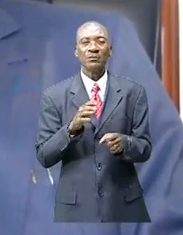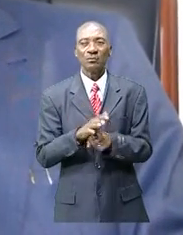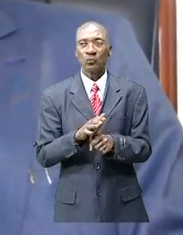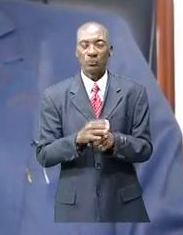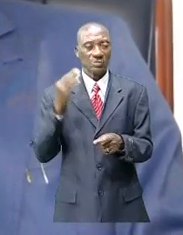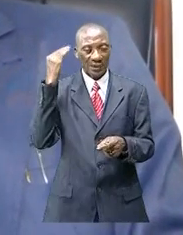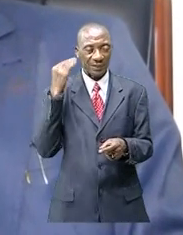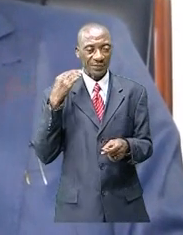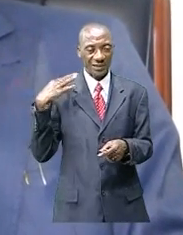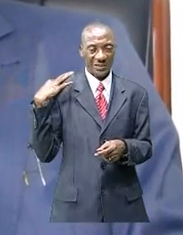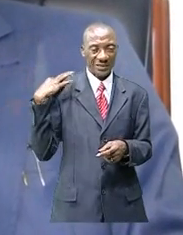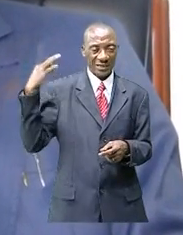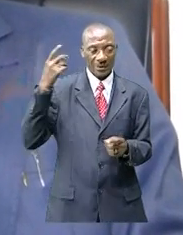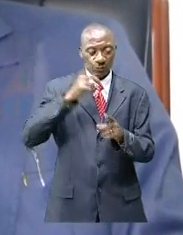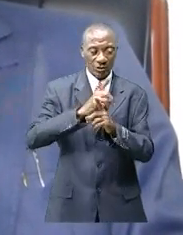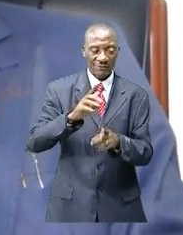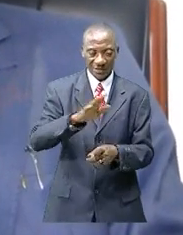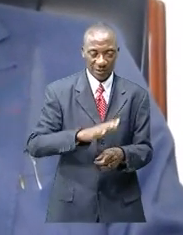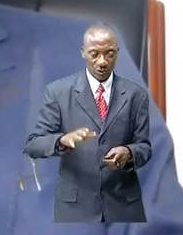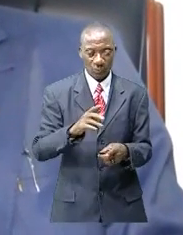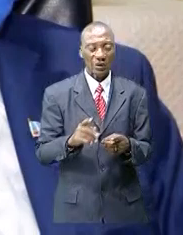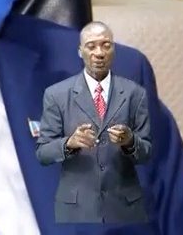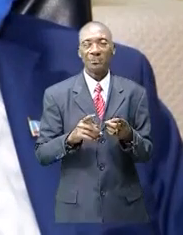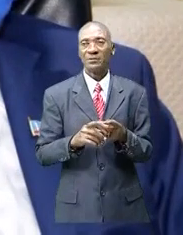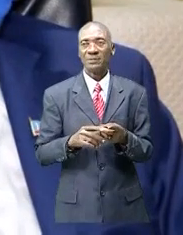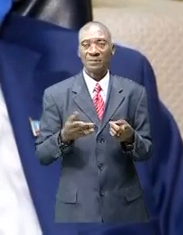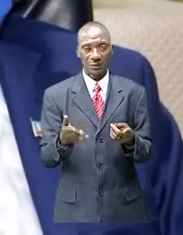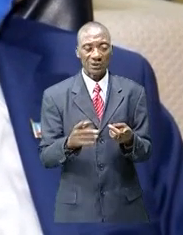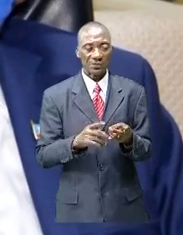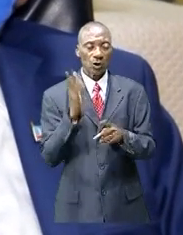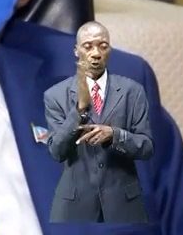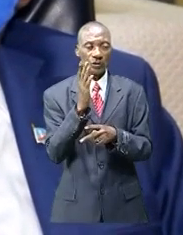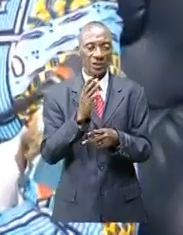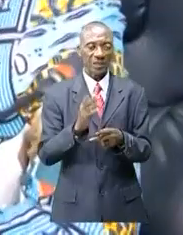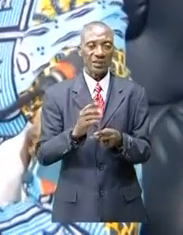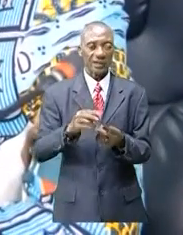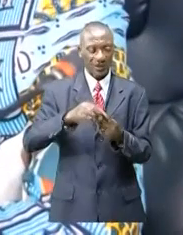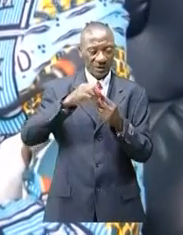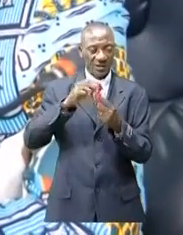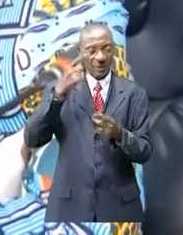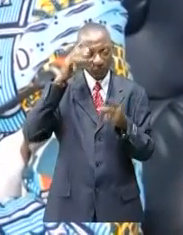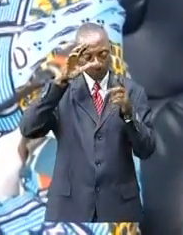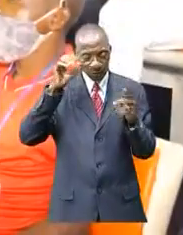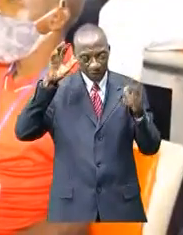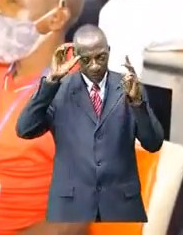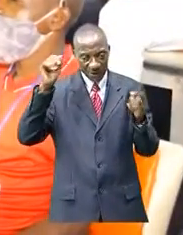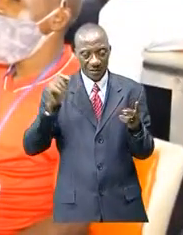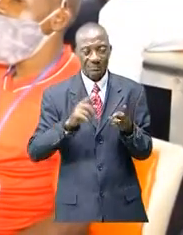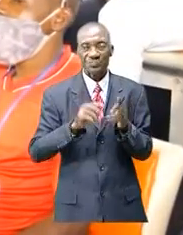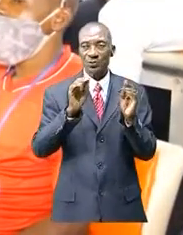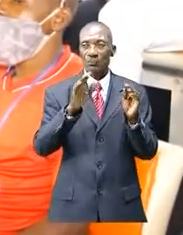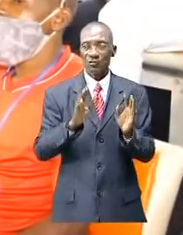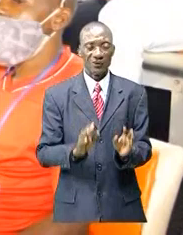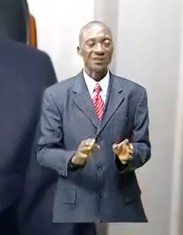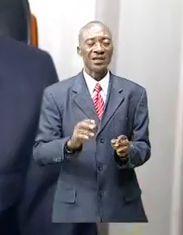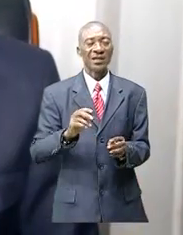ministre délégué à la Défense nationale, Sylvain Moutombo, les conseillers principaux du chef de l'État et le professeur Mbata. Dans son mot